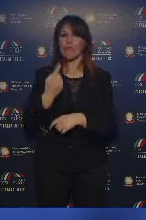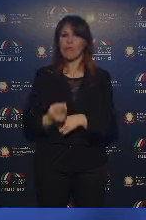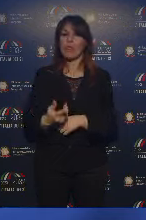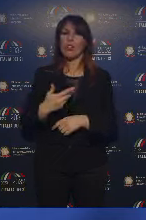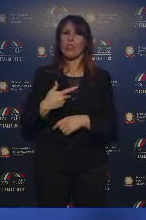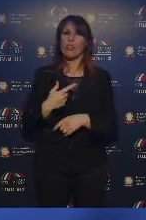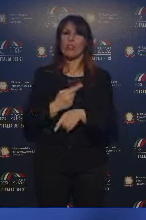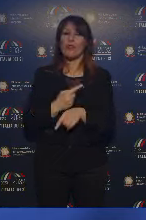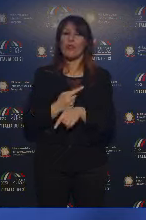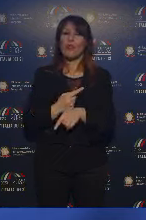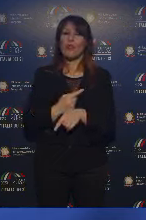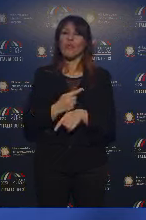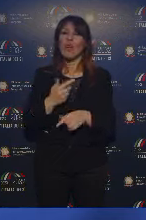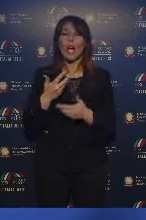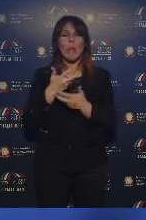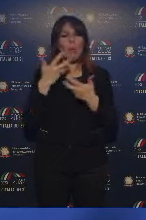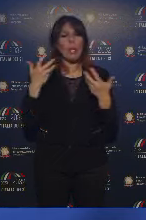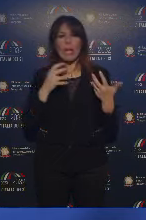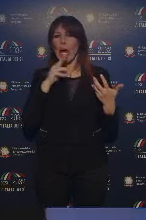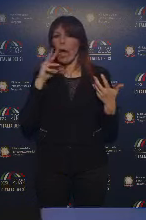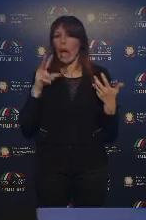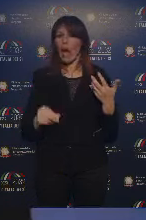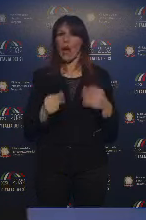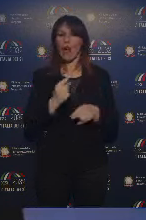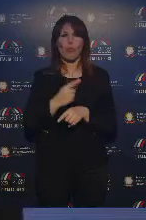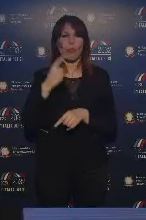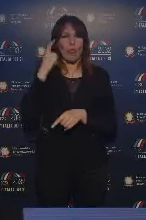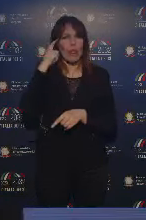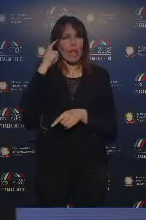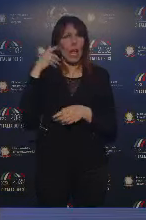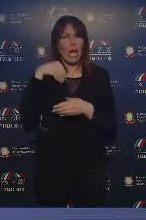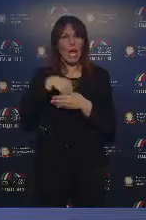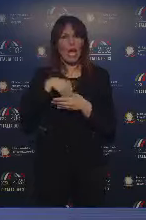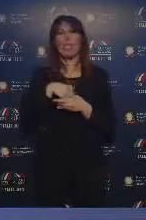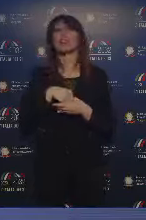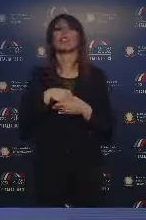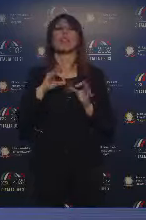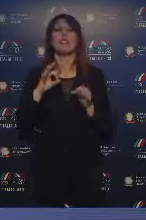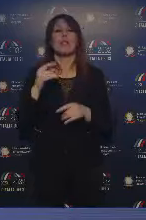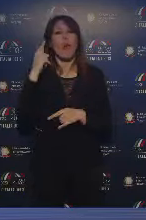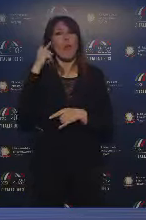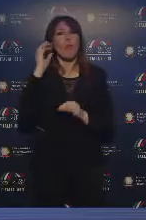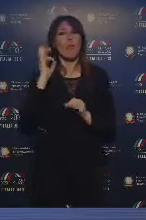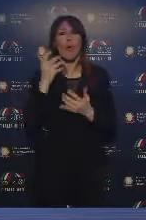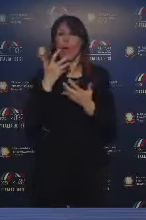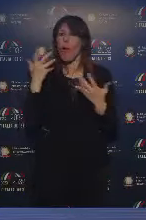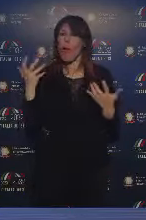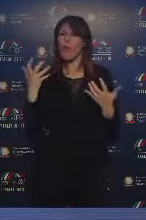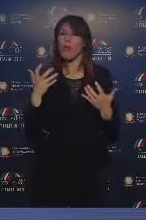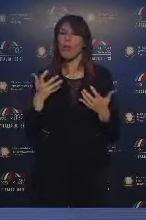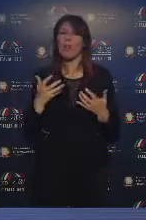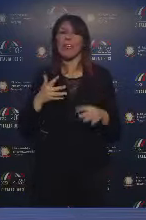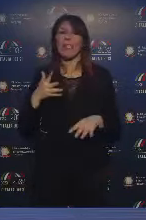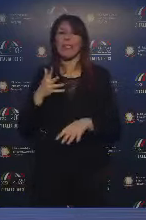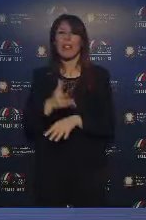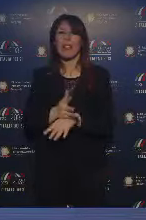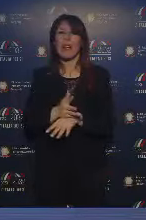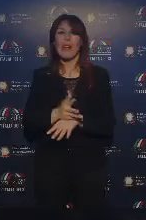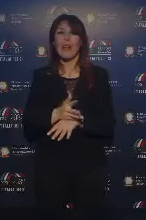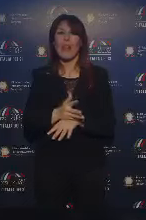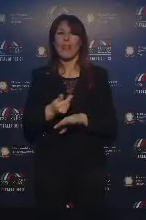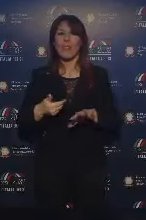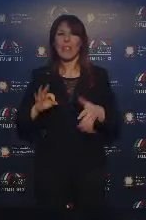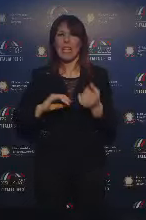assolutamente ben chiaro in testa questo è un intervento per 60 km di lunghezza